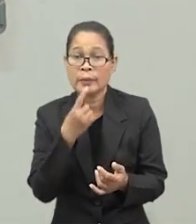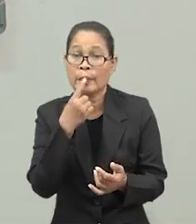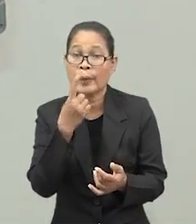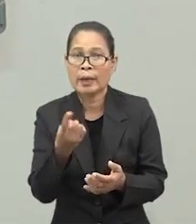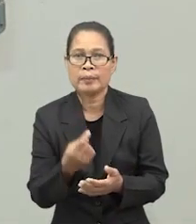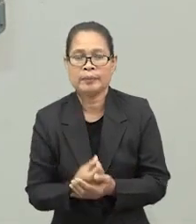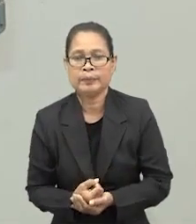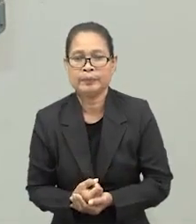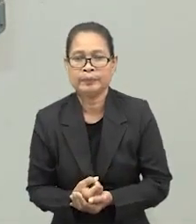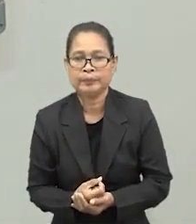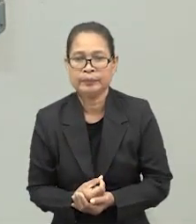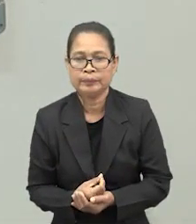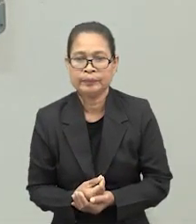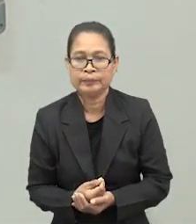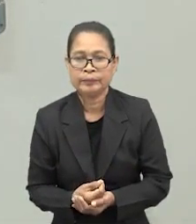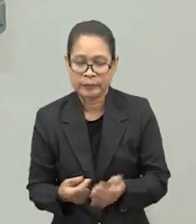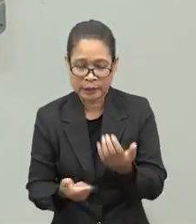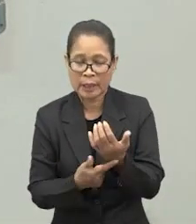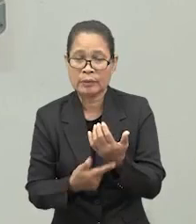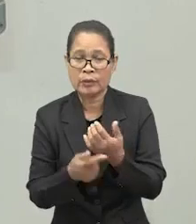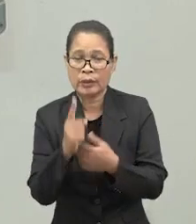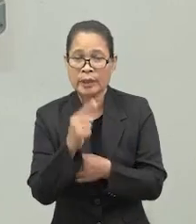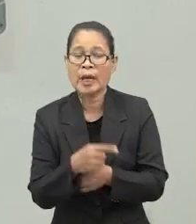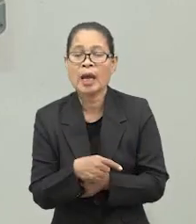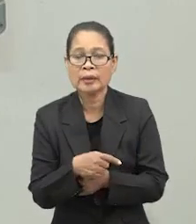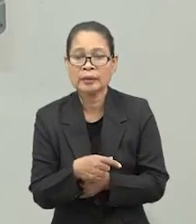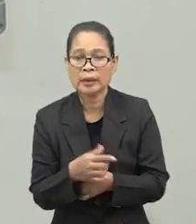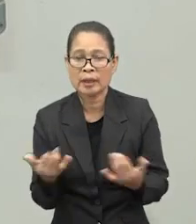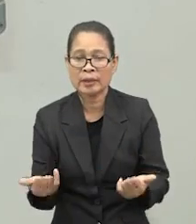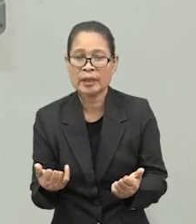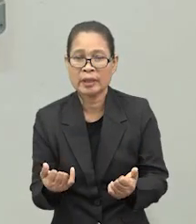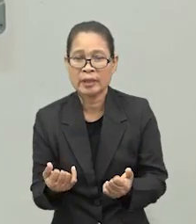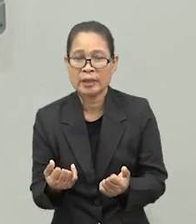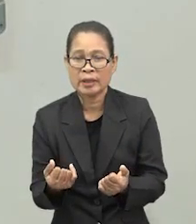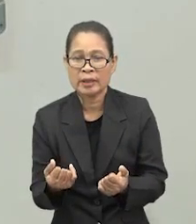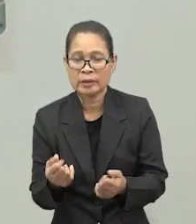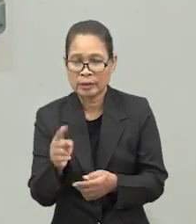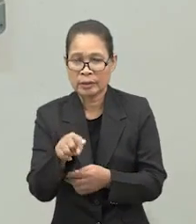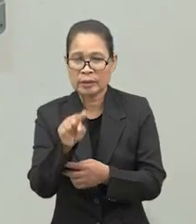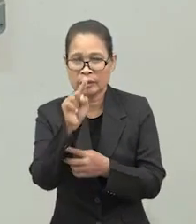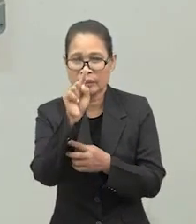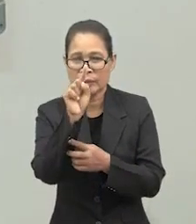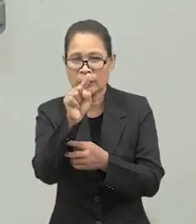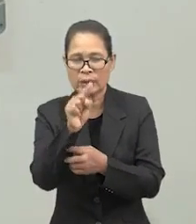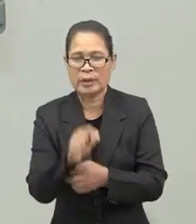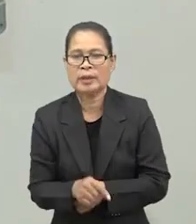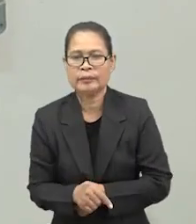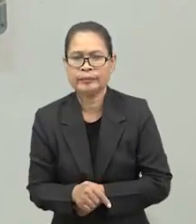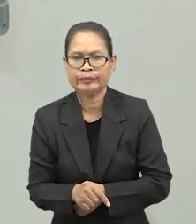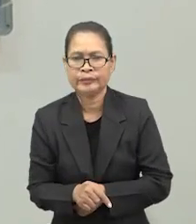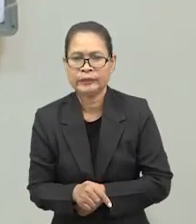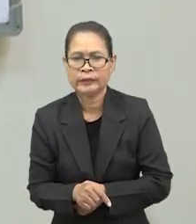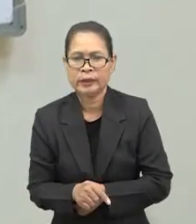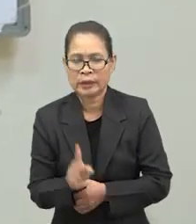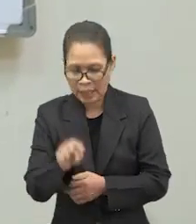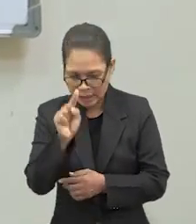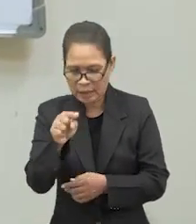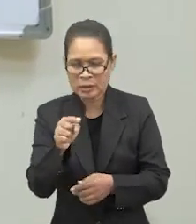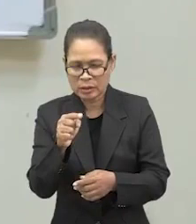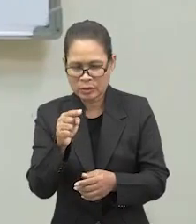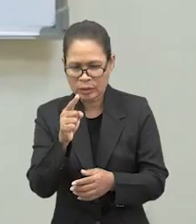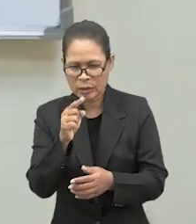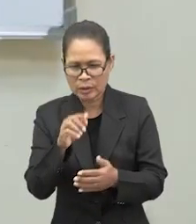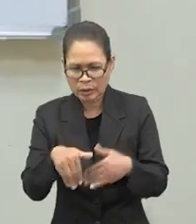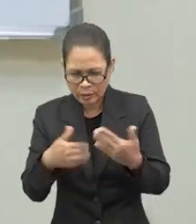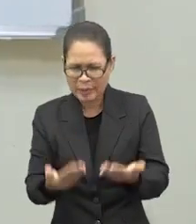rạp chà đặc hành tình mùi chân đo chô đo chùm náu bà nhà hà chà chân cháu